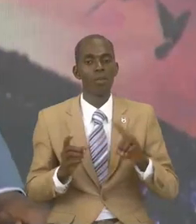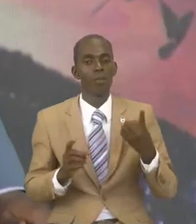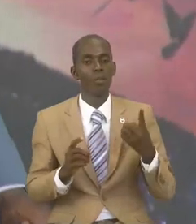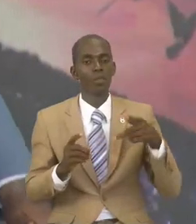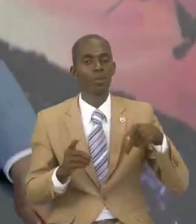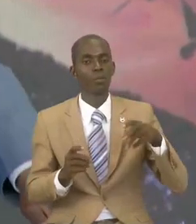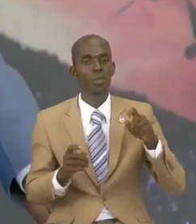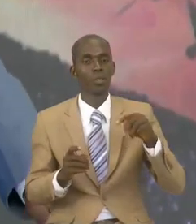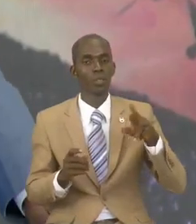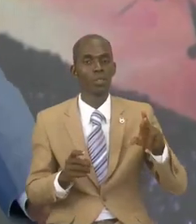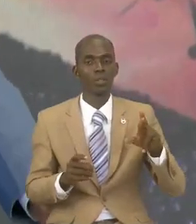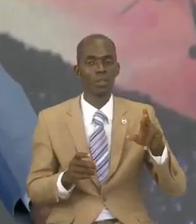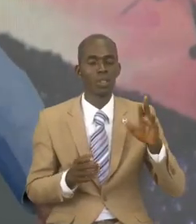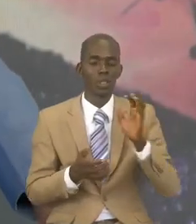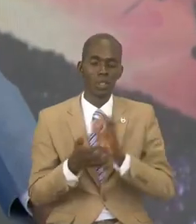Pierre,